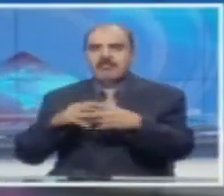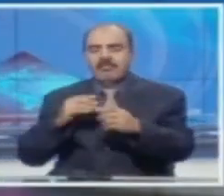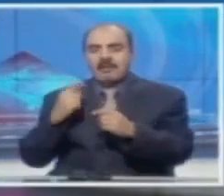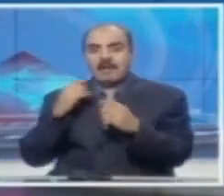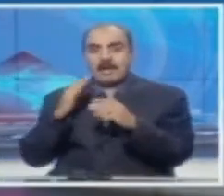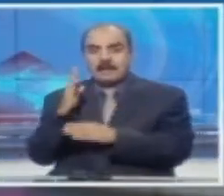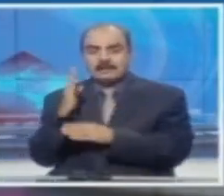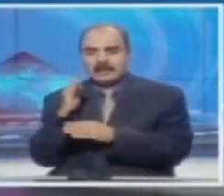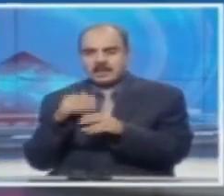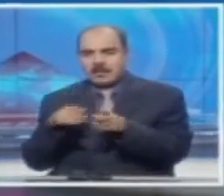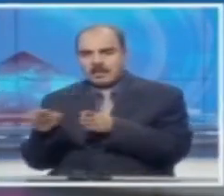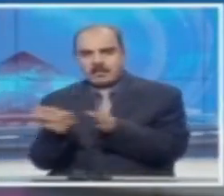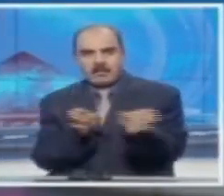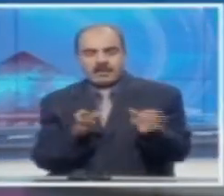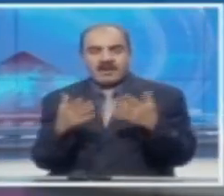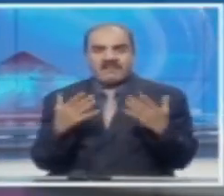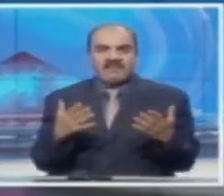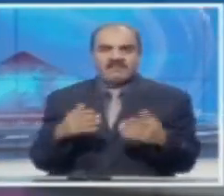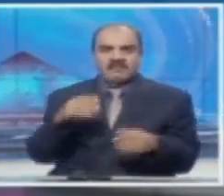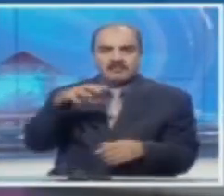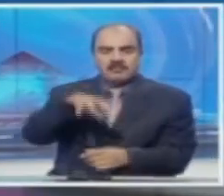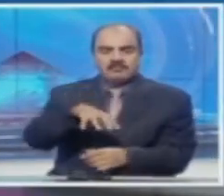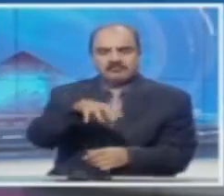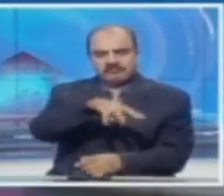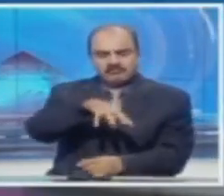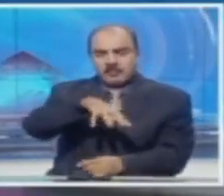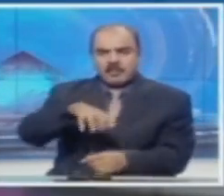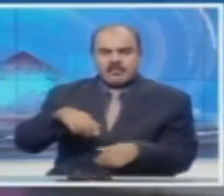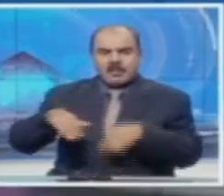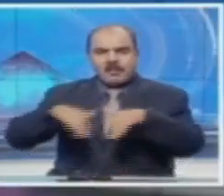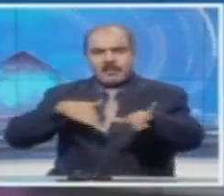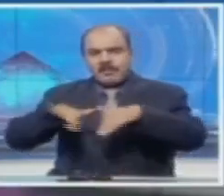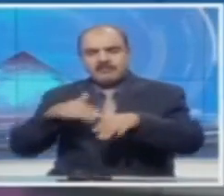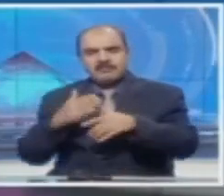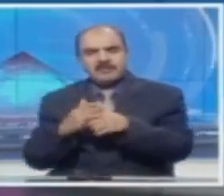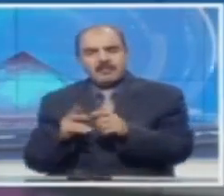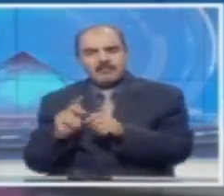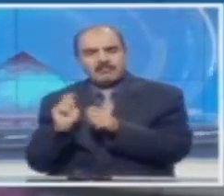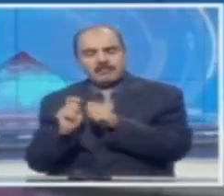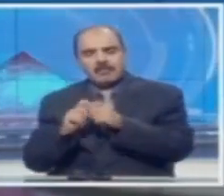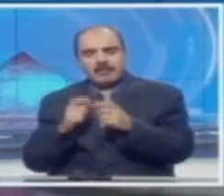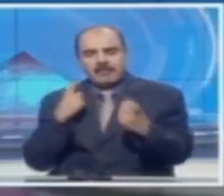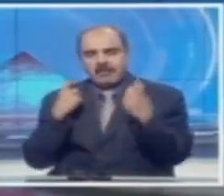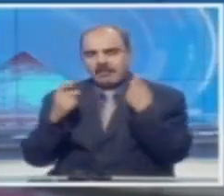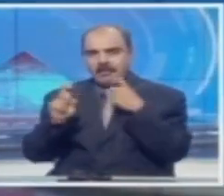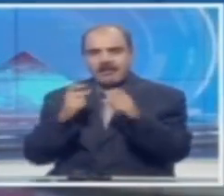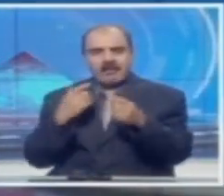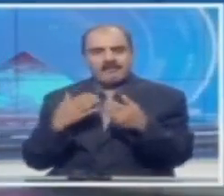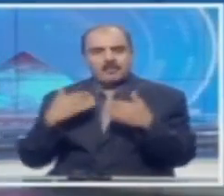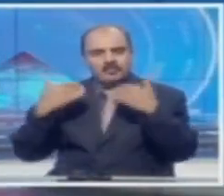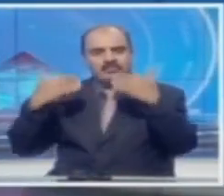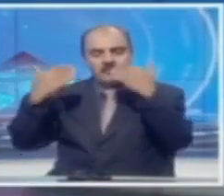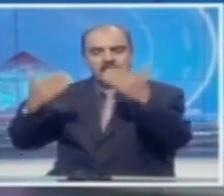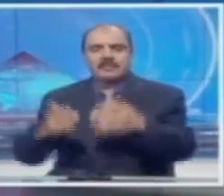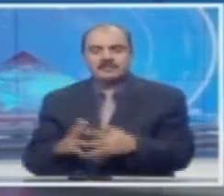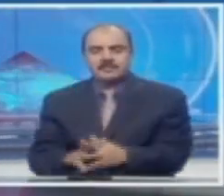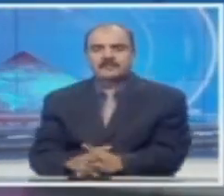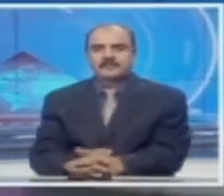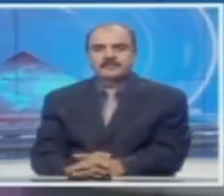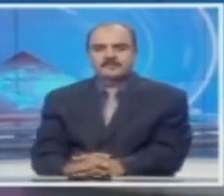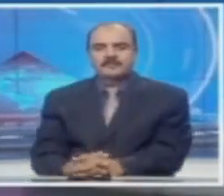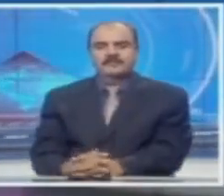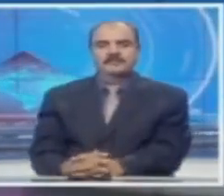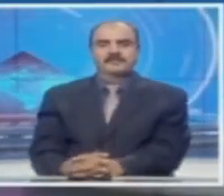الرئيسية في محيطه الجغرافي، وذلك لاستيعاب حركة التنمية والتطور العمراني المستقبلي المتوقع.